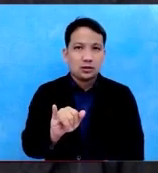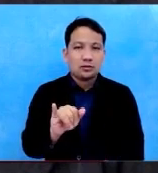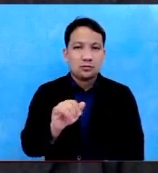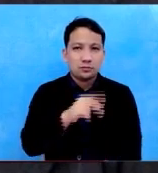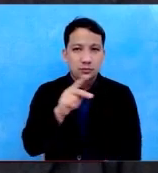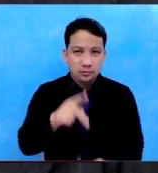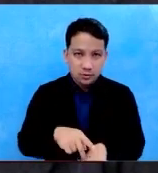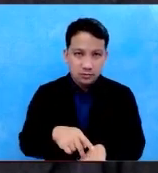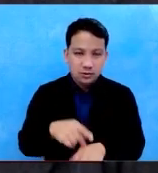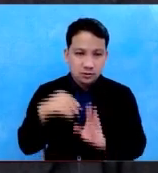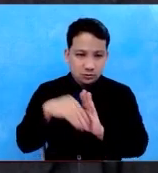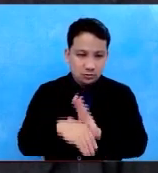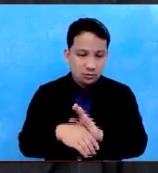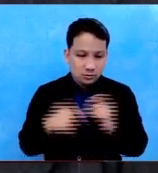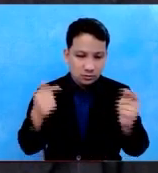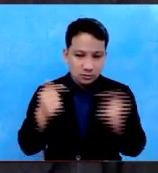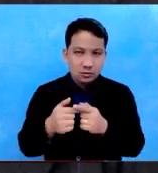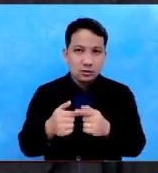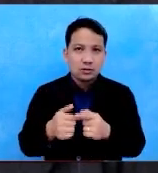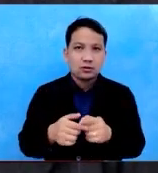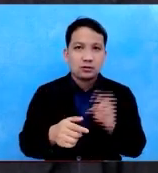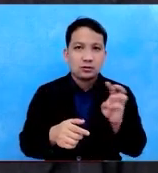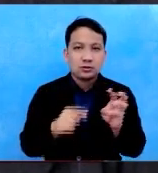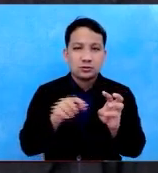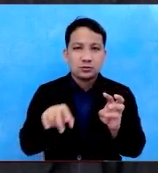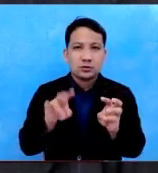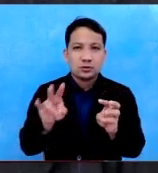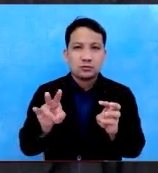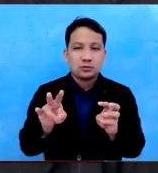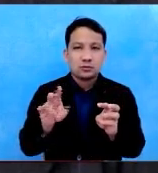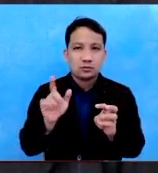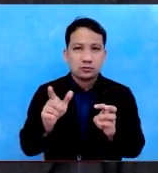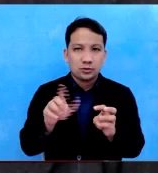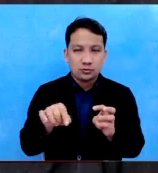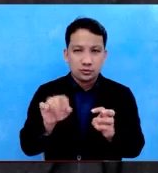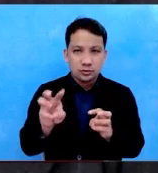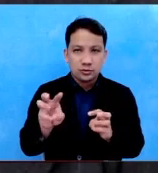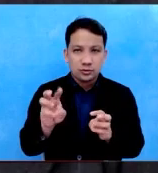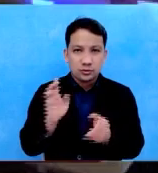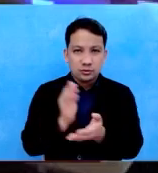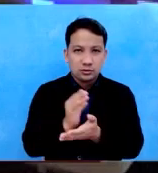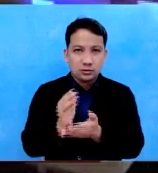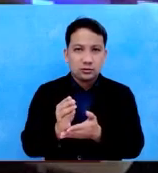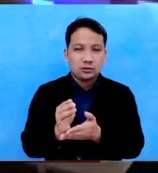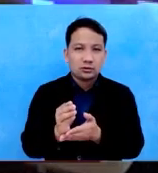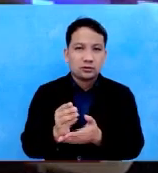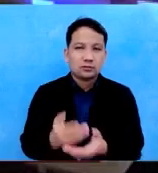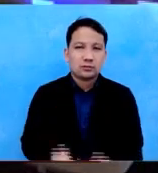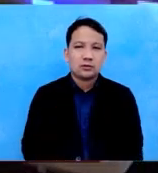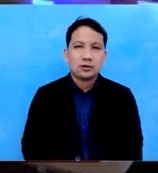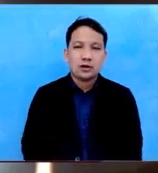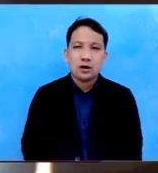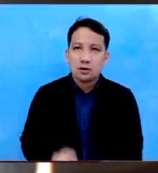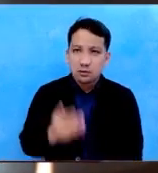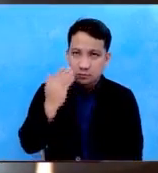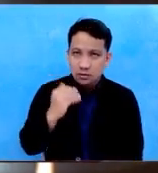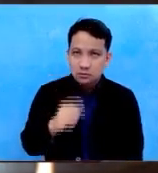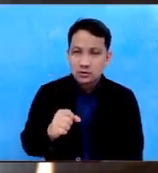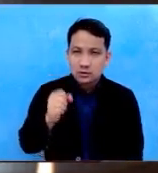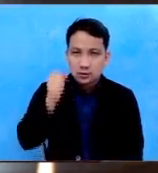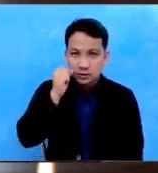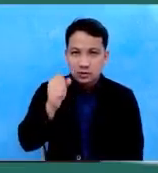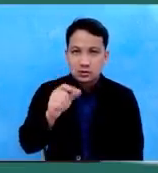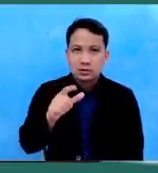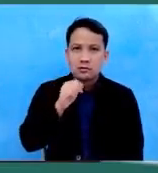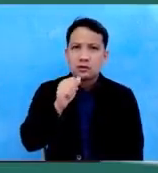the Philippines could range from 16.7 to 26.2 billion pesos. Pero giit ni Salceda, hindi raw solusyon